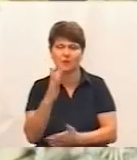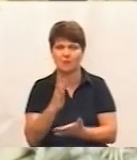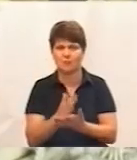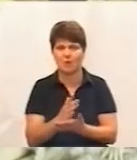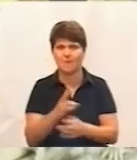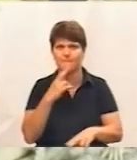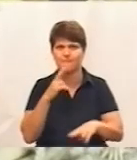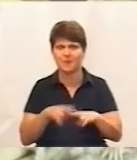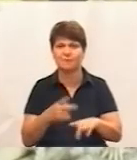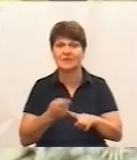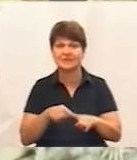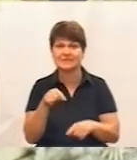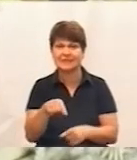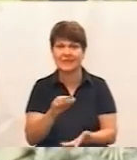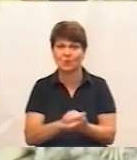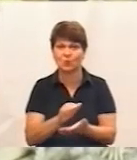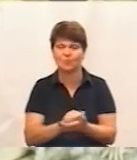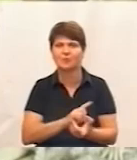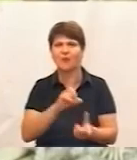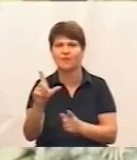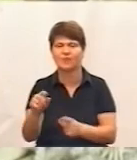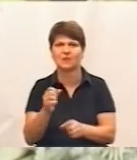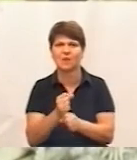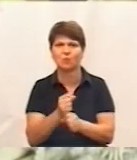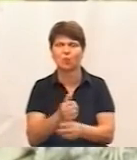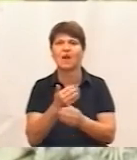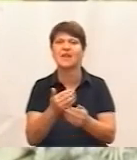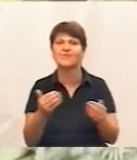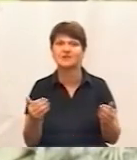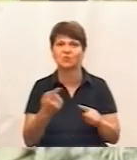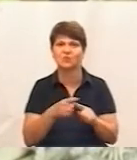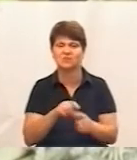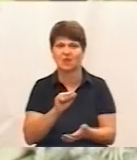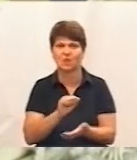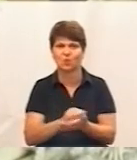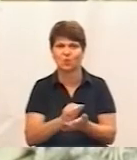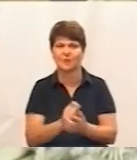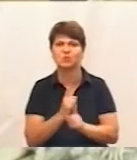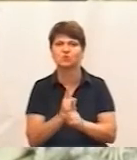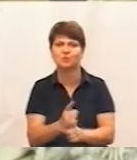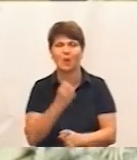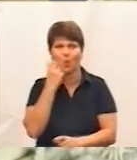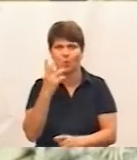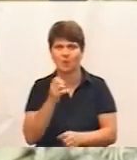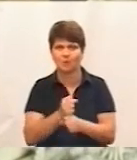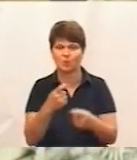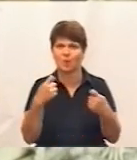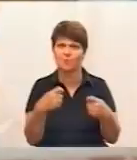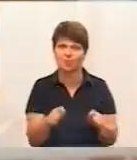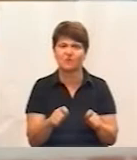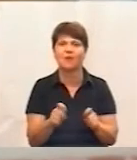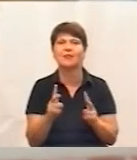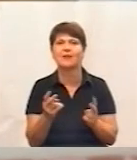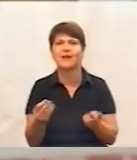документ, з яким робота їде на виставку, і це документ супровідний, коли робота продається для